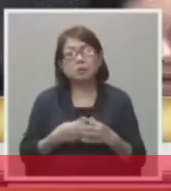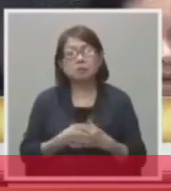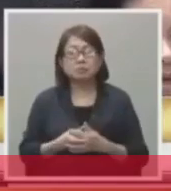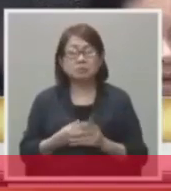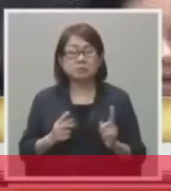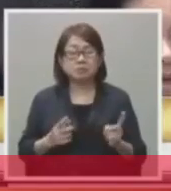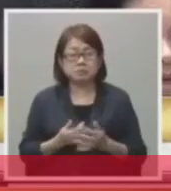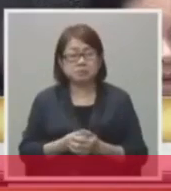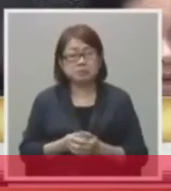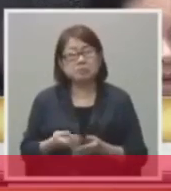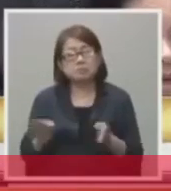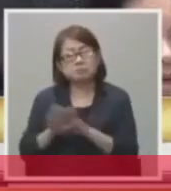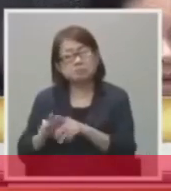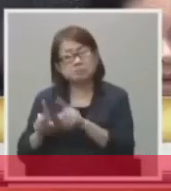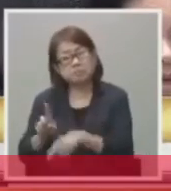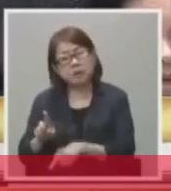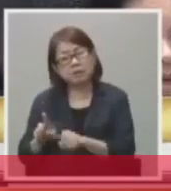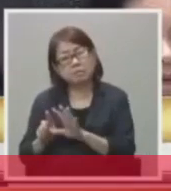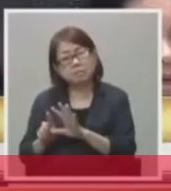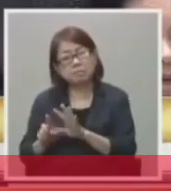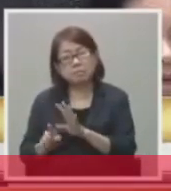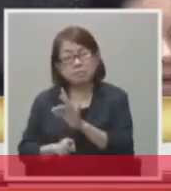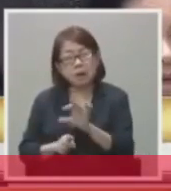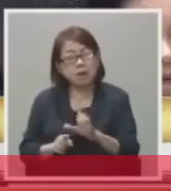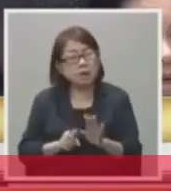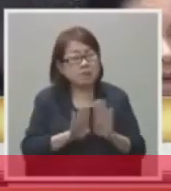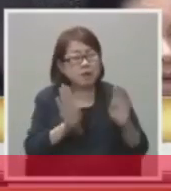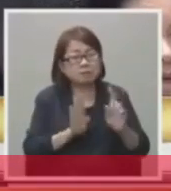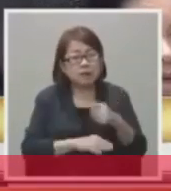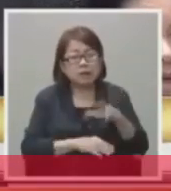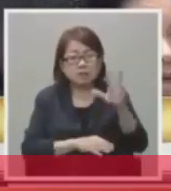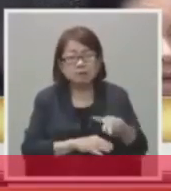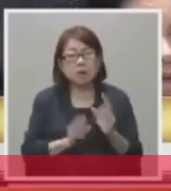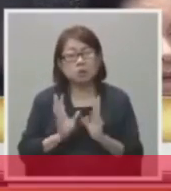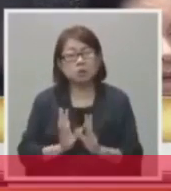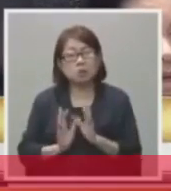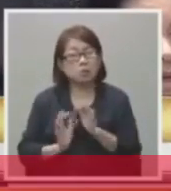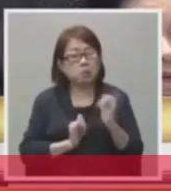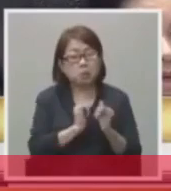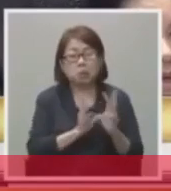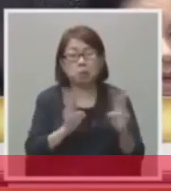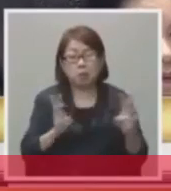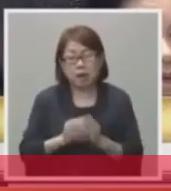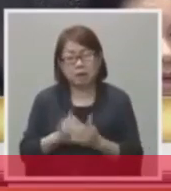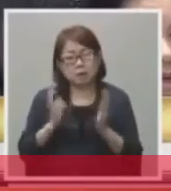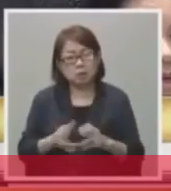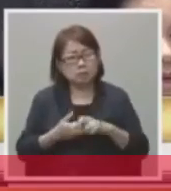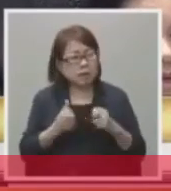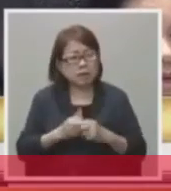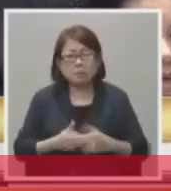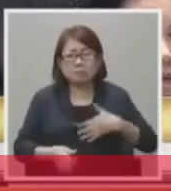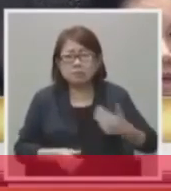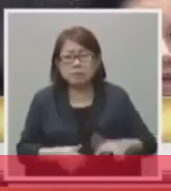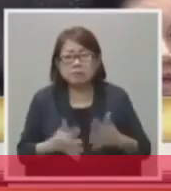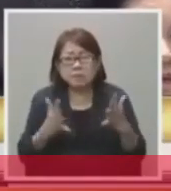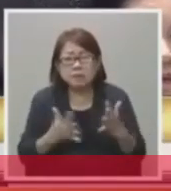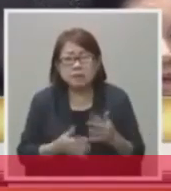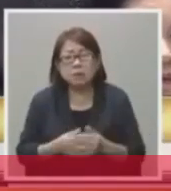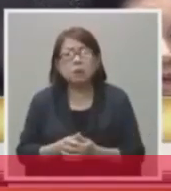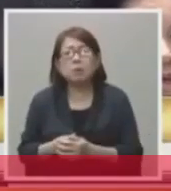อ้ปิด 1,800 เปิด 3,000 คนไม่ตกงานมิน่าหรอคนมันถึงไม่เดือดร้อนอะไรเลยทุกวันเนี่ยแต่ท่านประธ